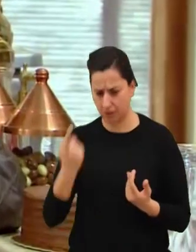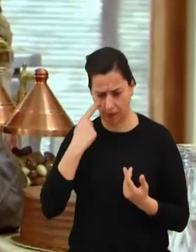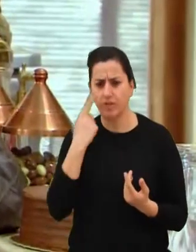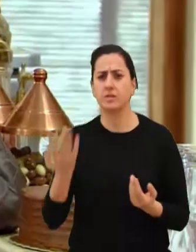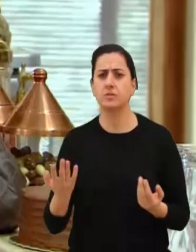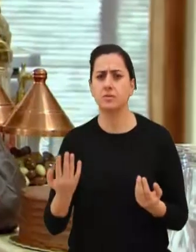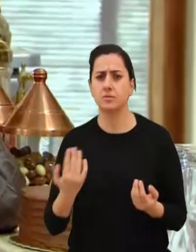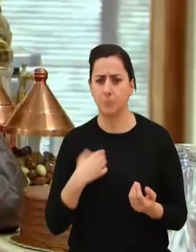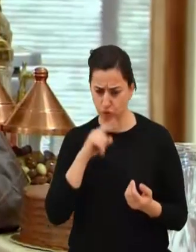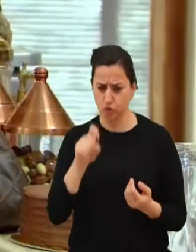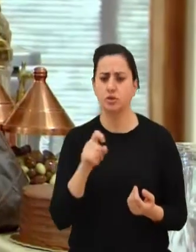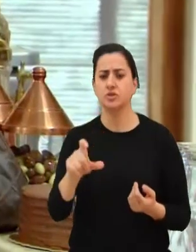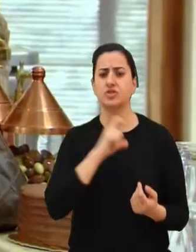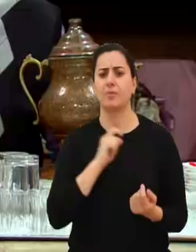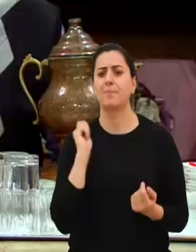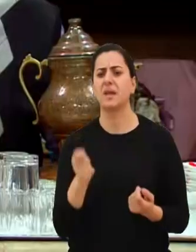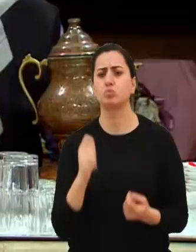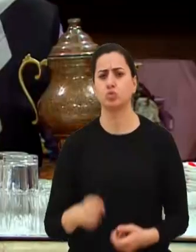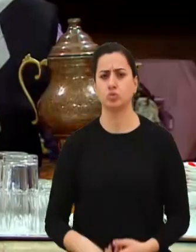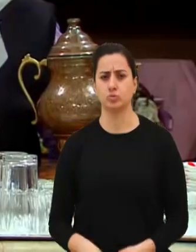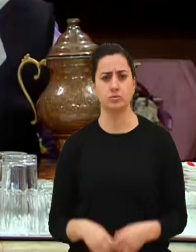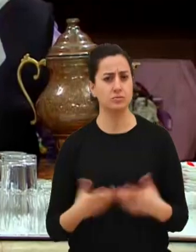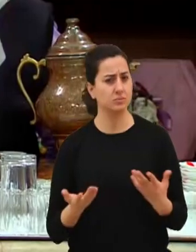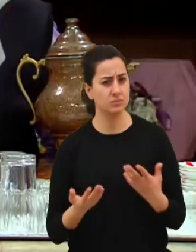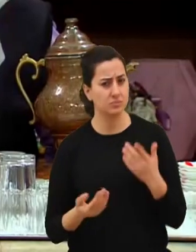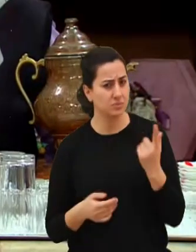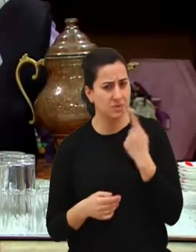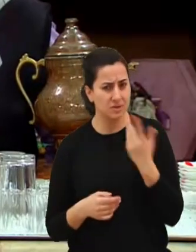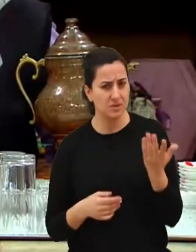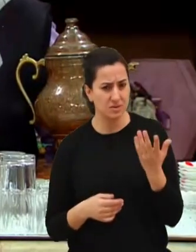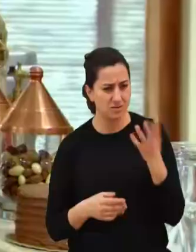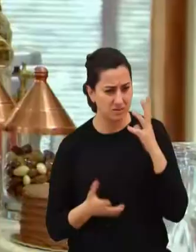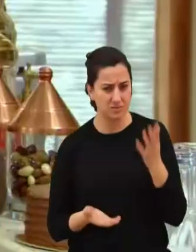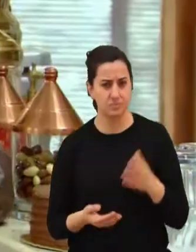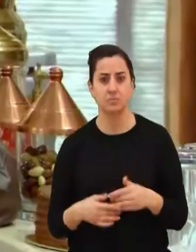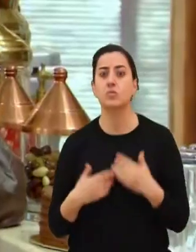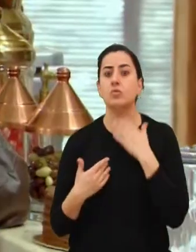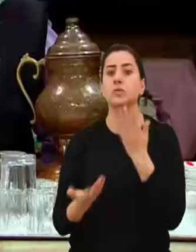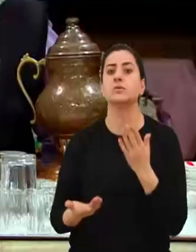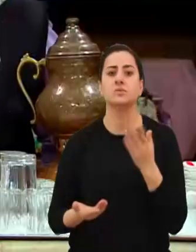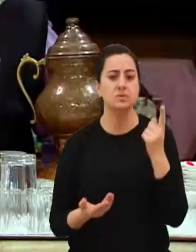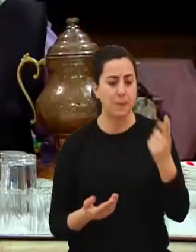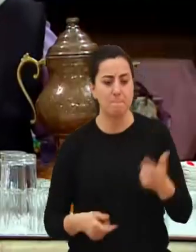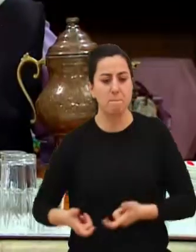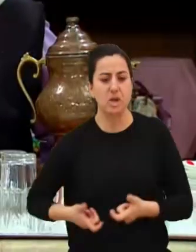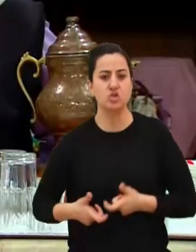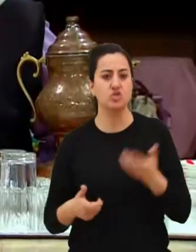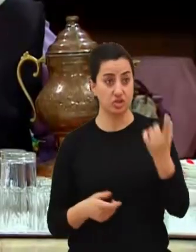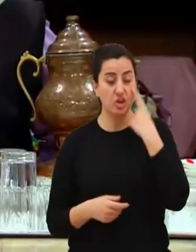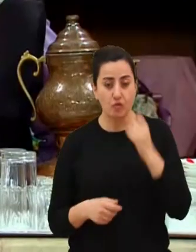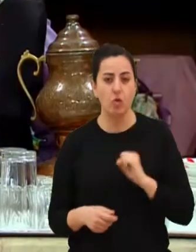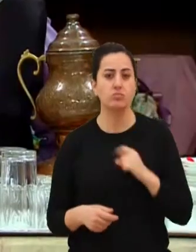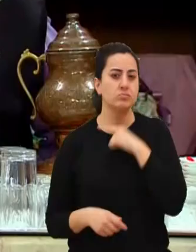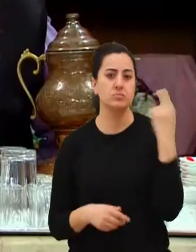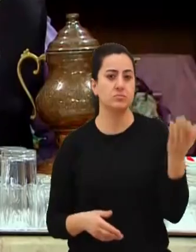Devletim. Ben sorunca söylemek zorunda. Nereye devletsin sen be? Nereye devletsin sen? Değil mi? Sen bekçisin. Mesai başladı mı?